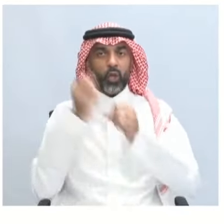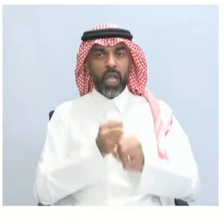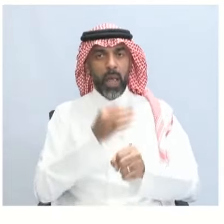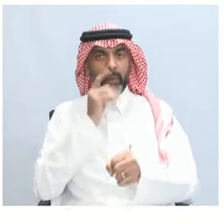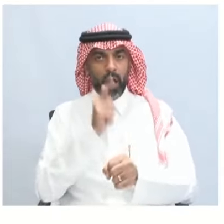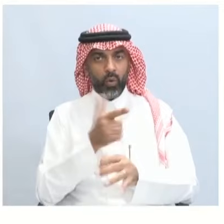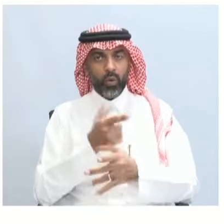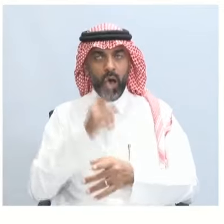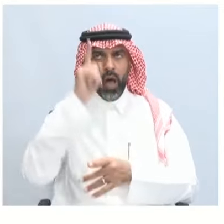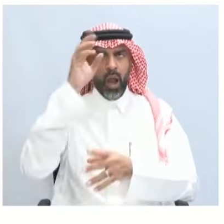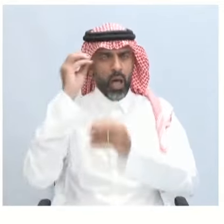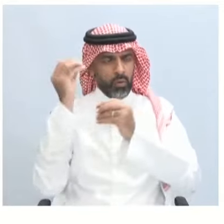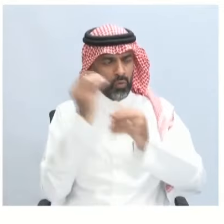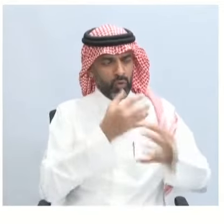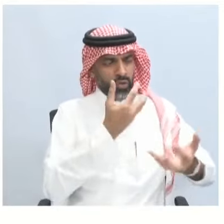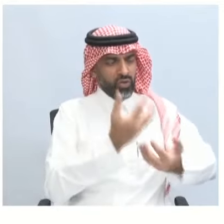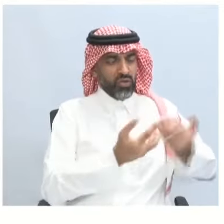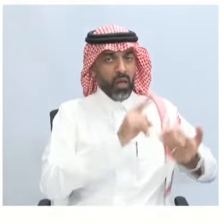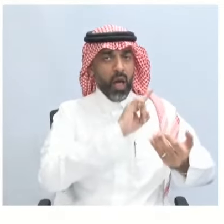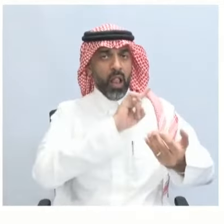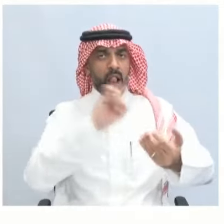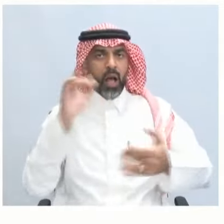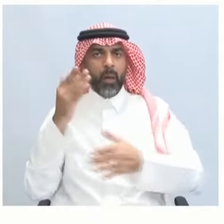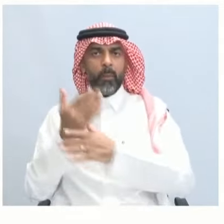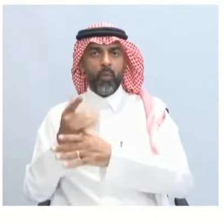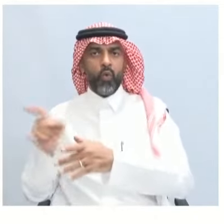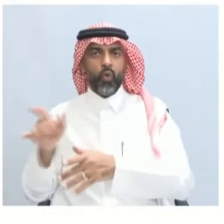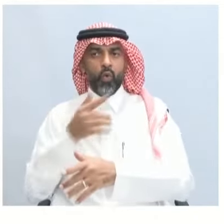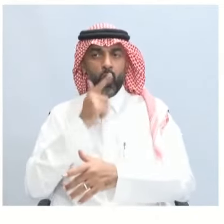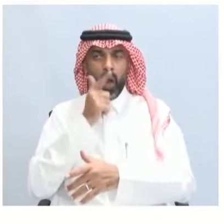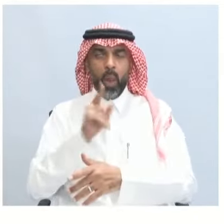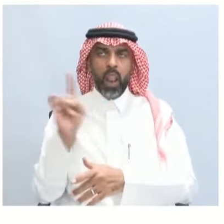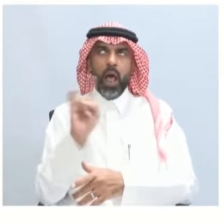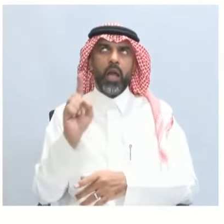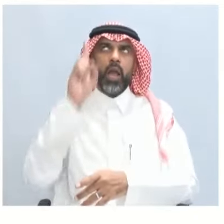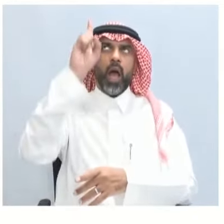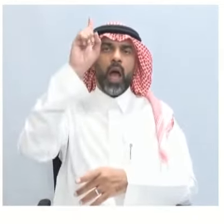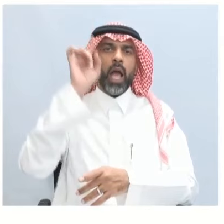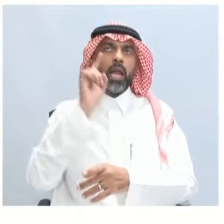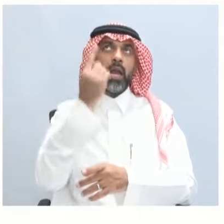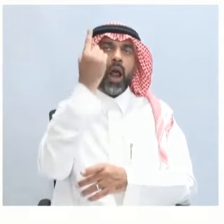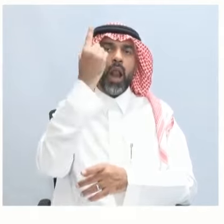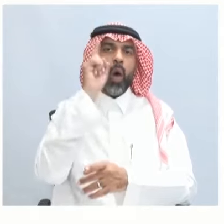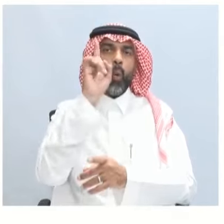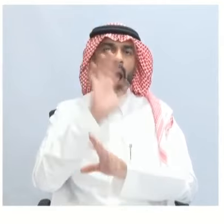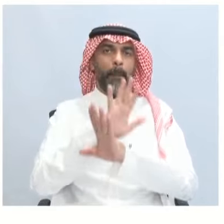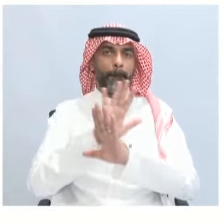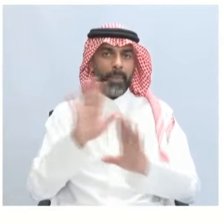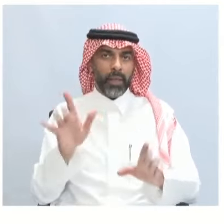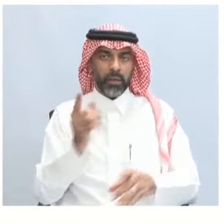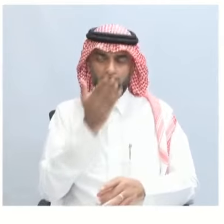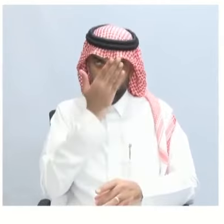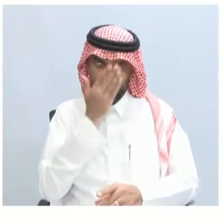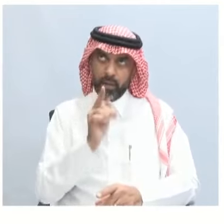لمن حقق التوحيد في الدنيا وهو ان ان النار تحرم على ان كان حقق التوحيد في